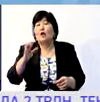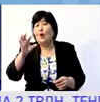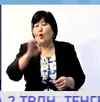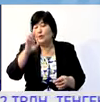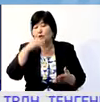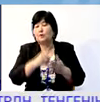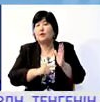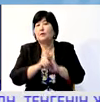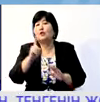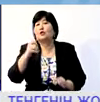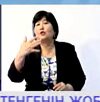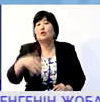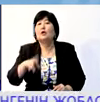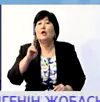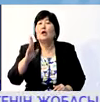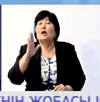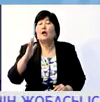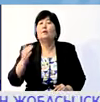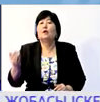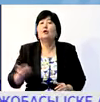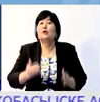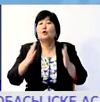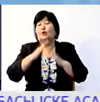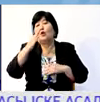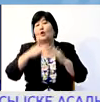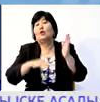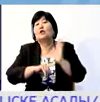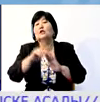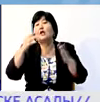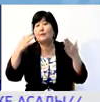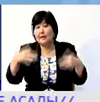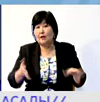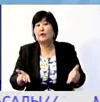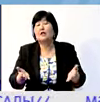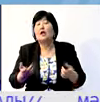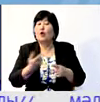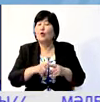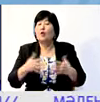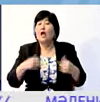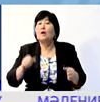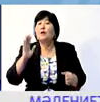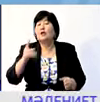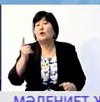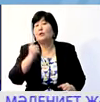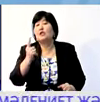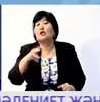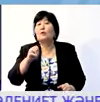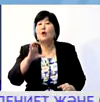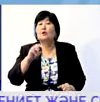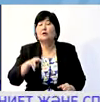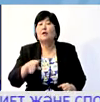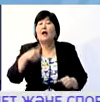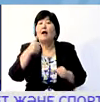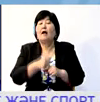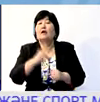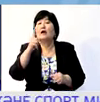бастап, бүгінгі 150 пәтердің тұрғын үйлердің құрылысы басталып кетті. Оның амандық болса бірінші үйінге алғашқы